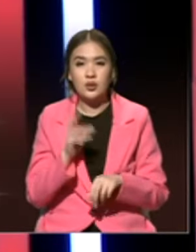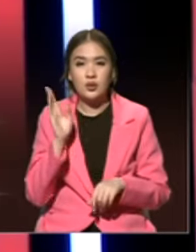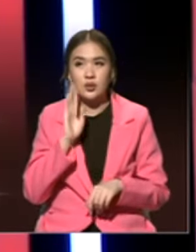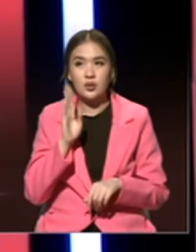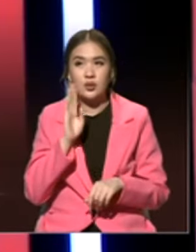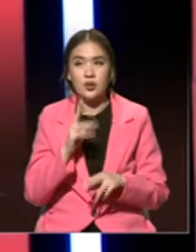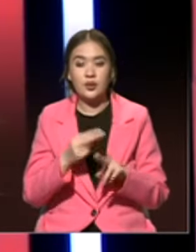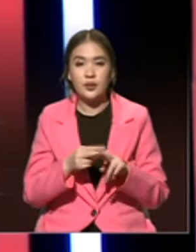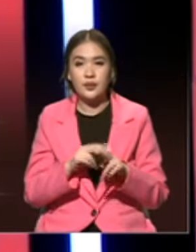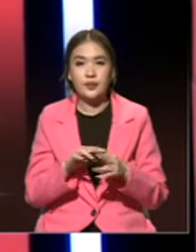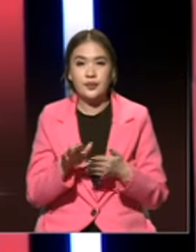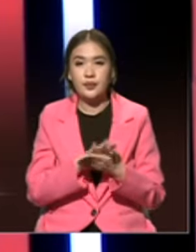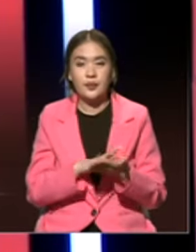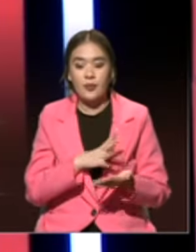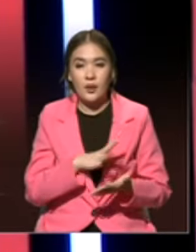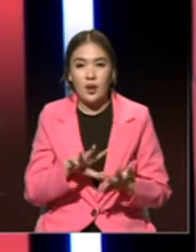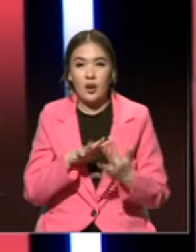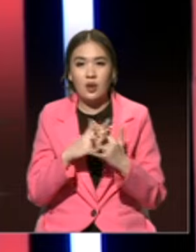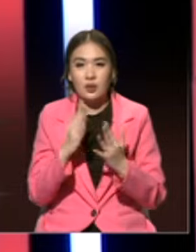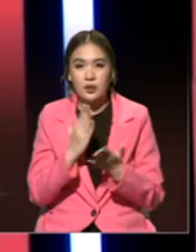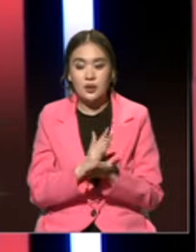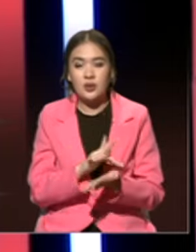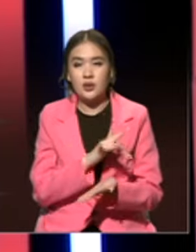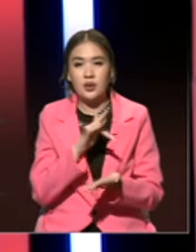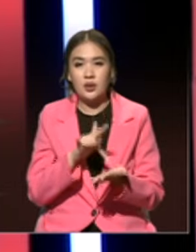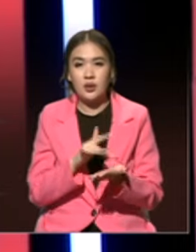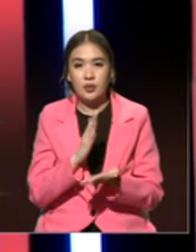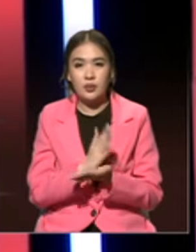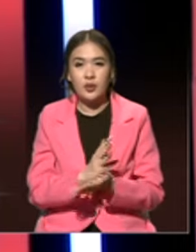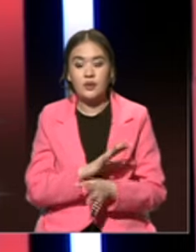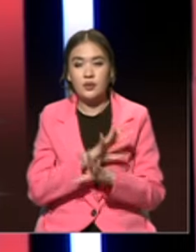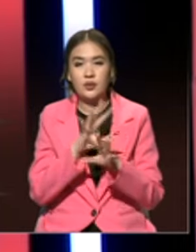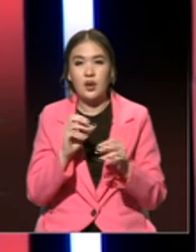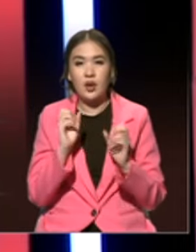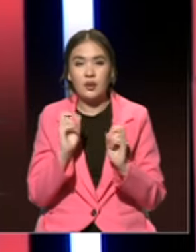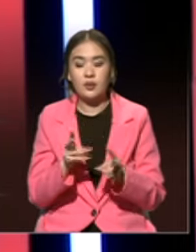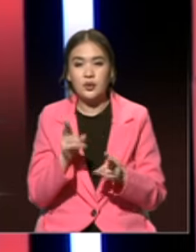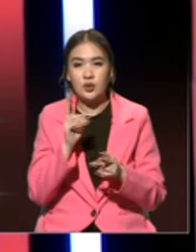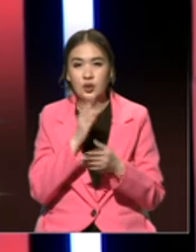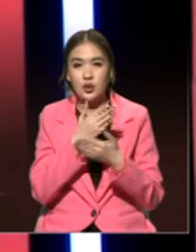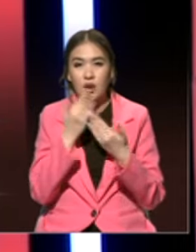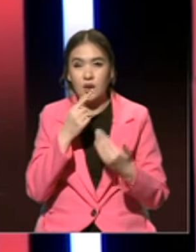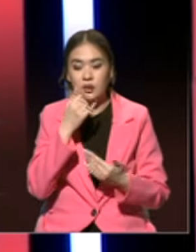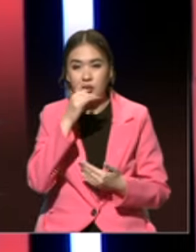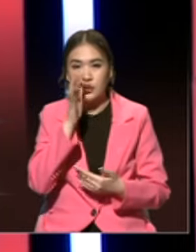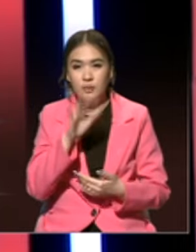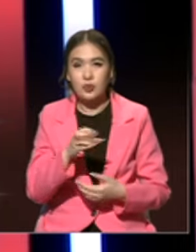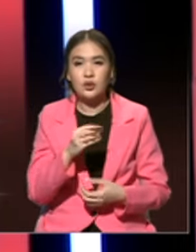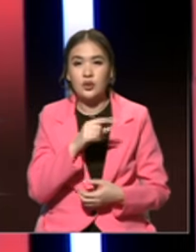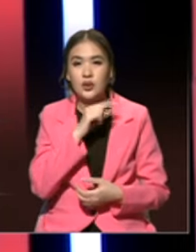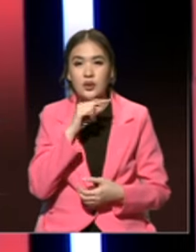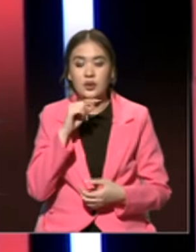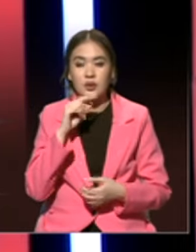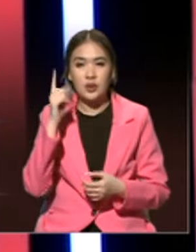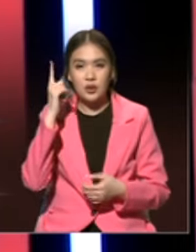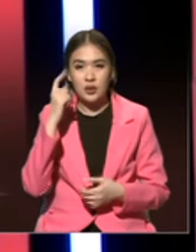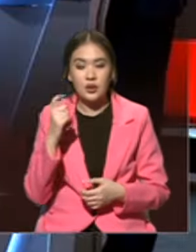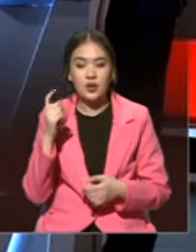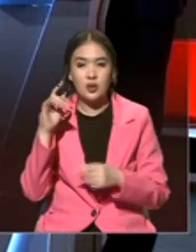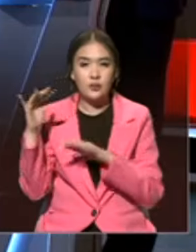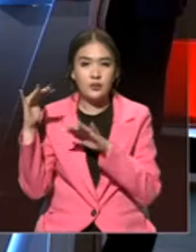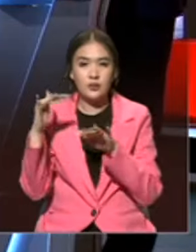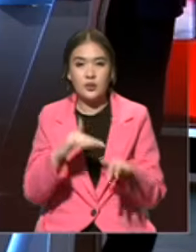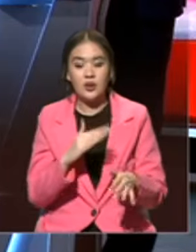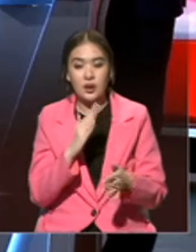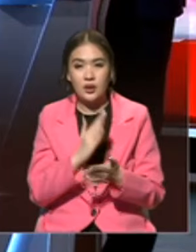бармаған аудандар бар, ауылдар бар, бару қауіпі жоққа шығара алмаймыз. Өйткені Ресейден келе жатқан судың көлемін жақсы білесіздер. Мына бізді